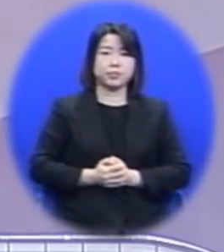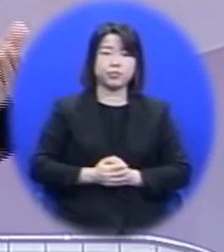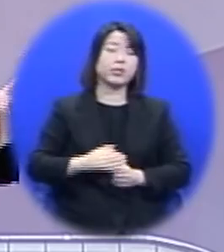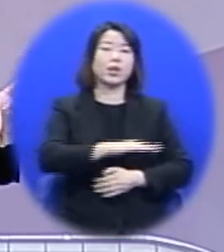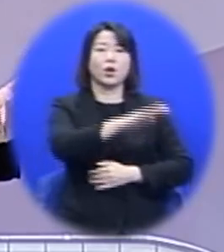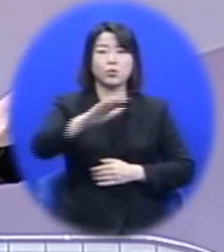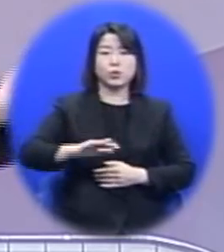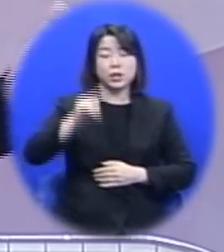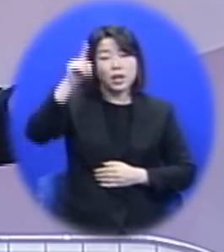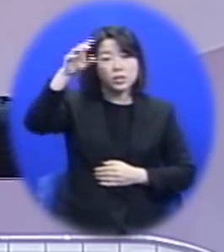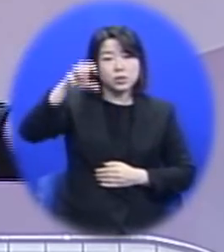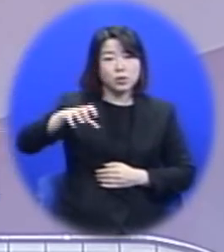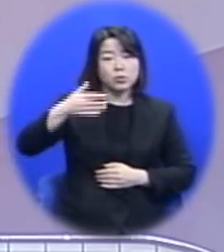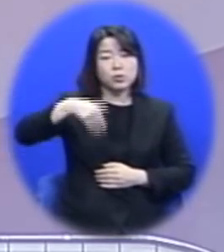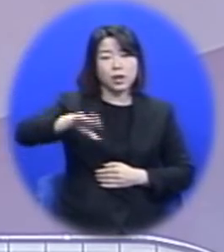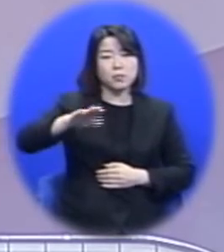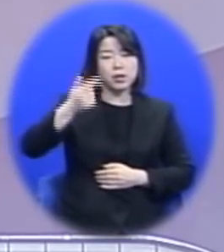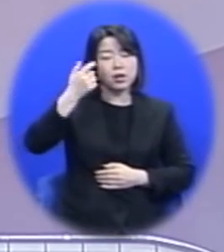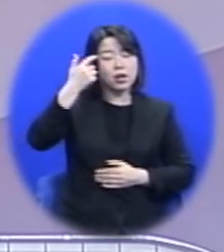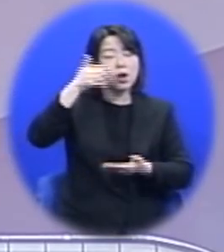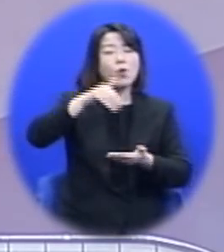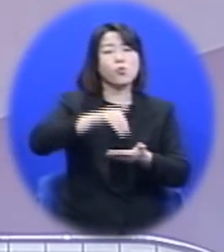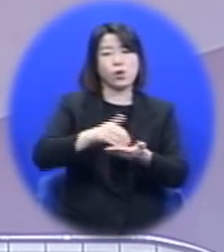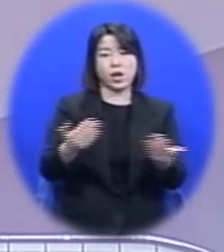우리가 천국 가면 후회할 일이에요.